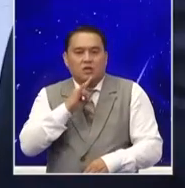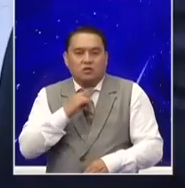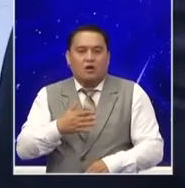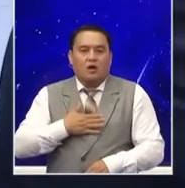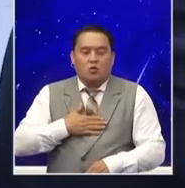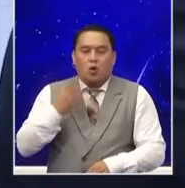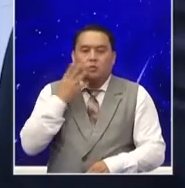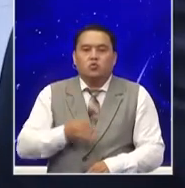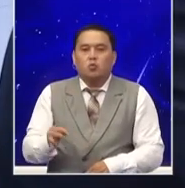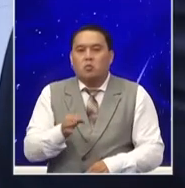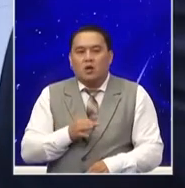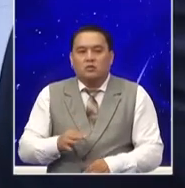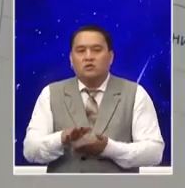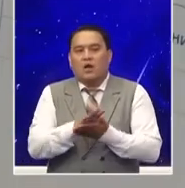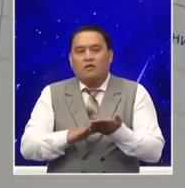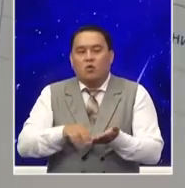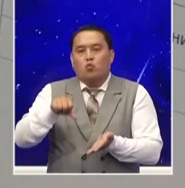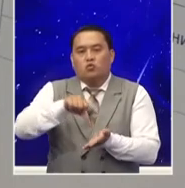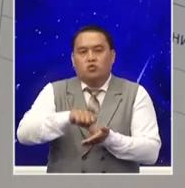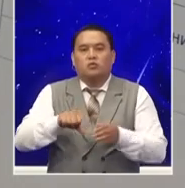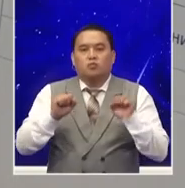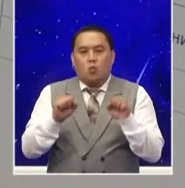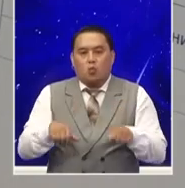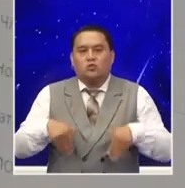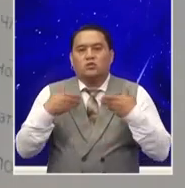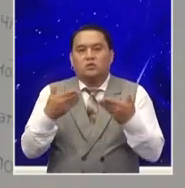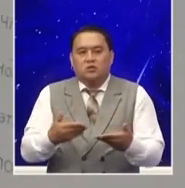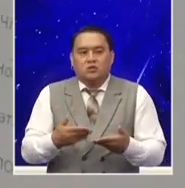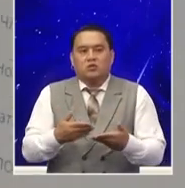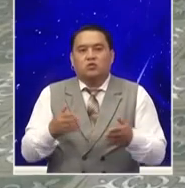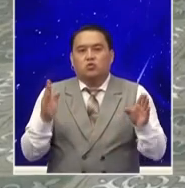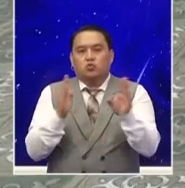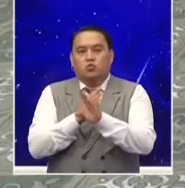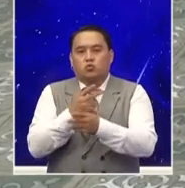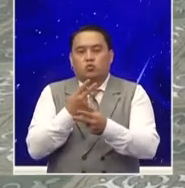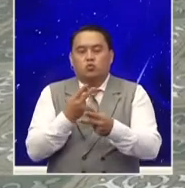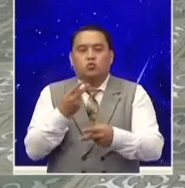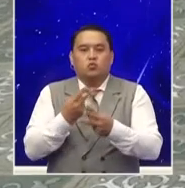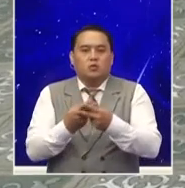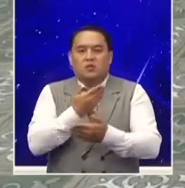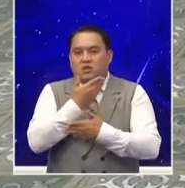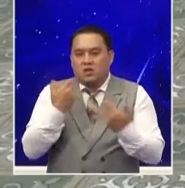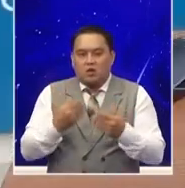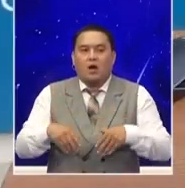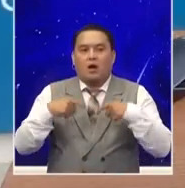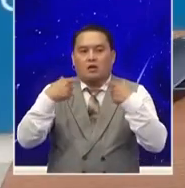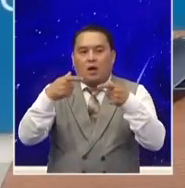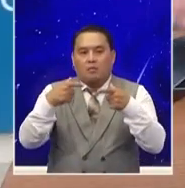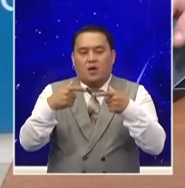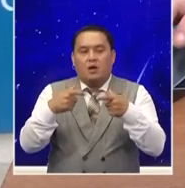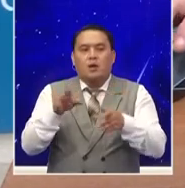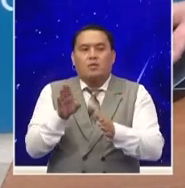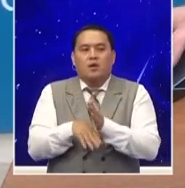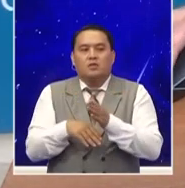и в Алматинской области. Заявку на участие могут оставить все граждане страны, не имеющие судимости. Для этого нужно пройти несколько этапов. Первый.